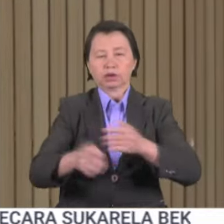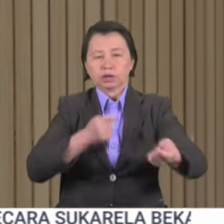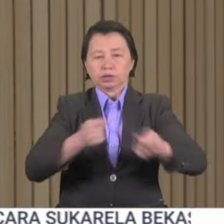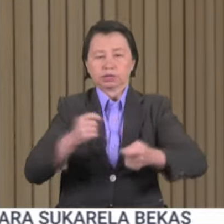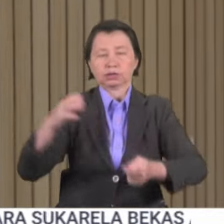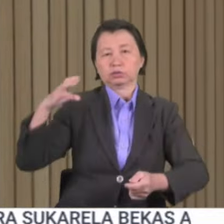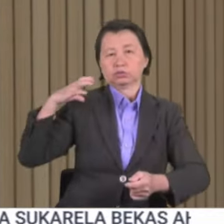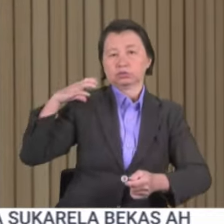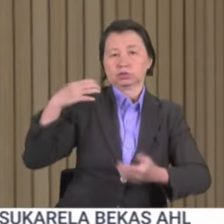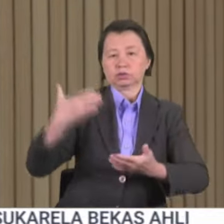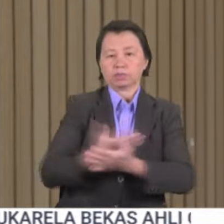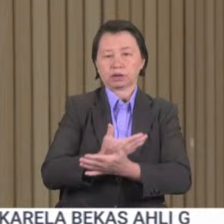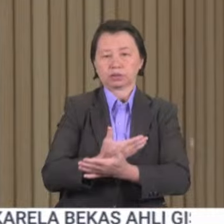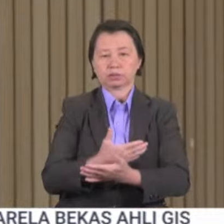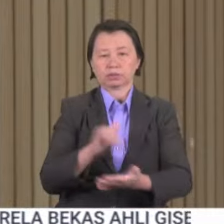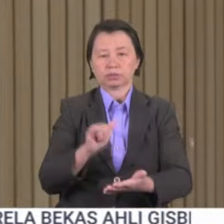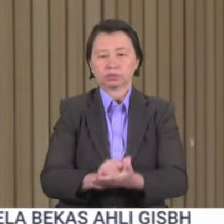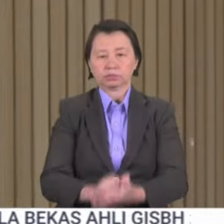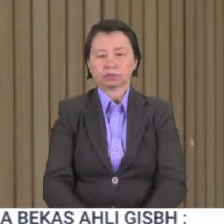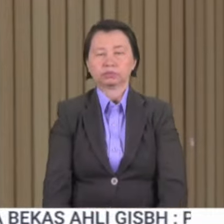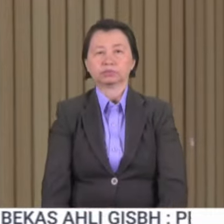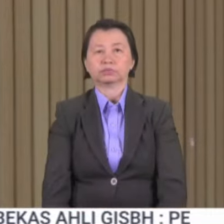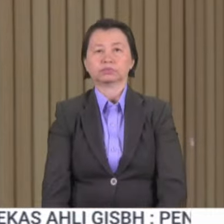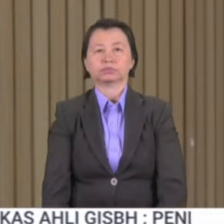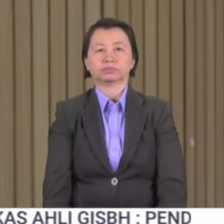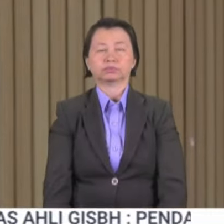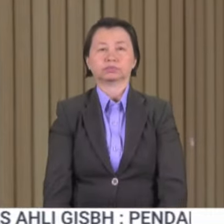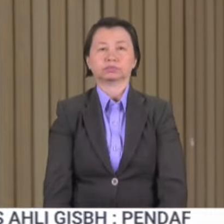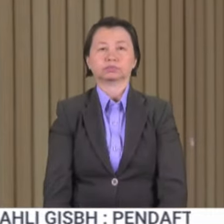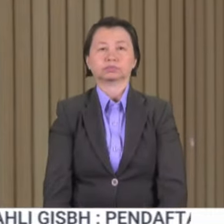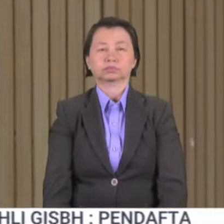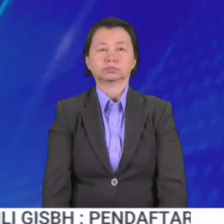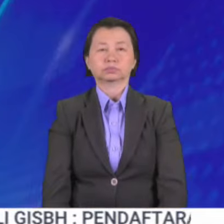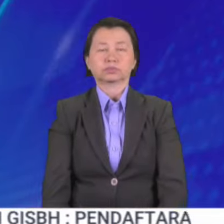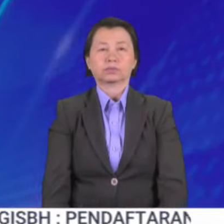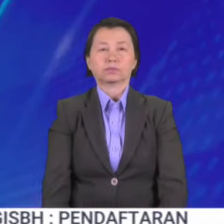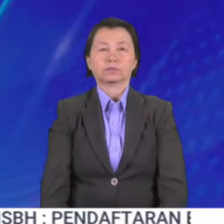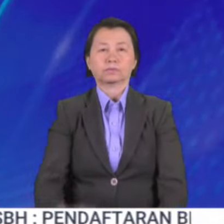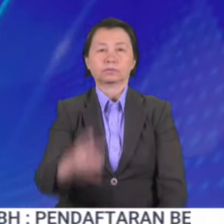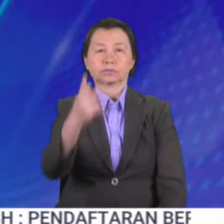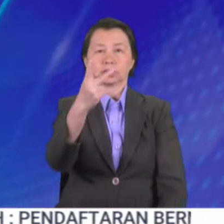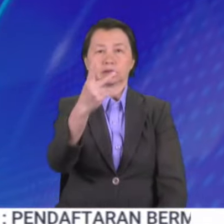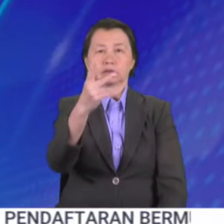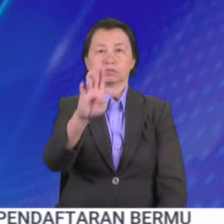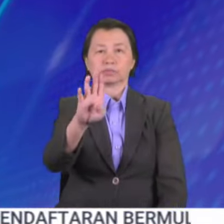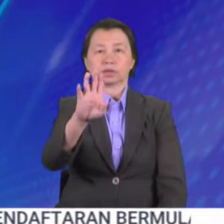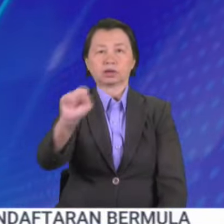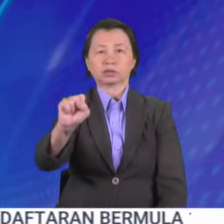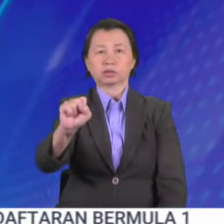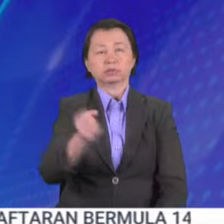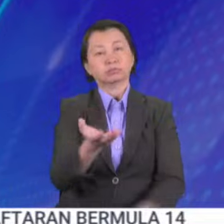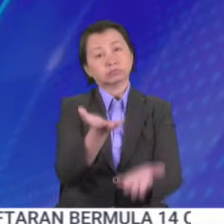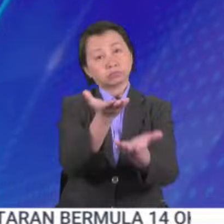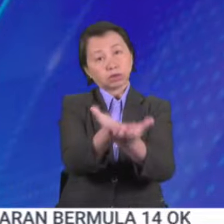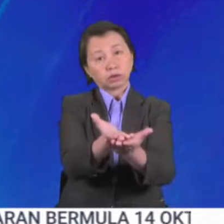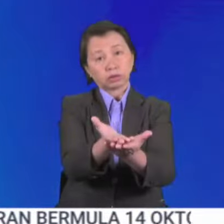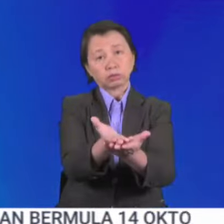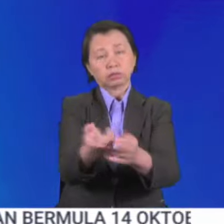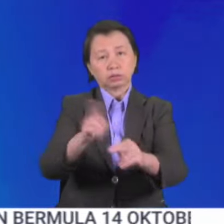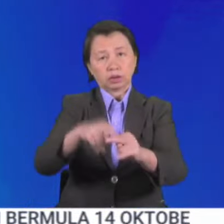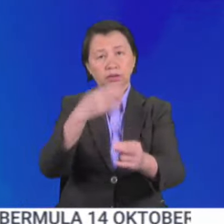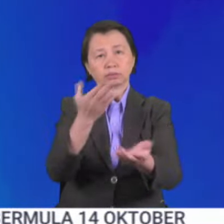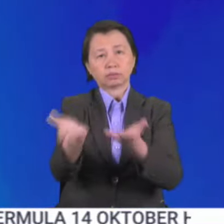jurulatih baru itu. Kementerian Belia dan Sukan KBS bercadang